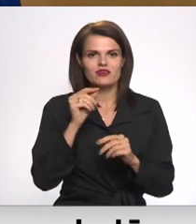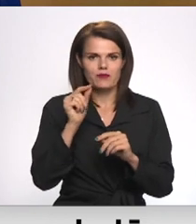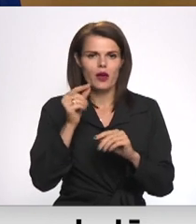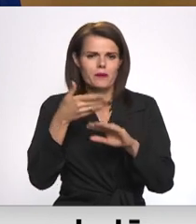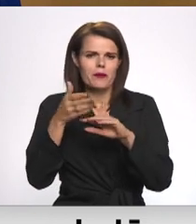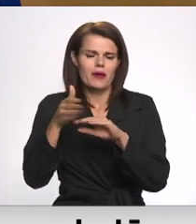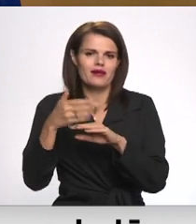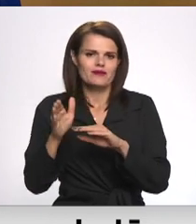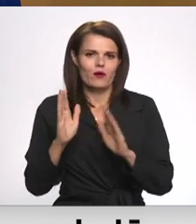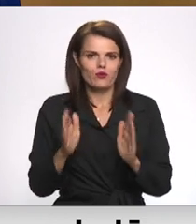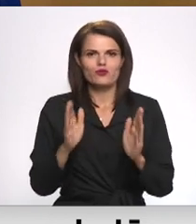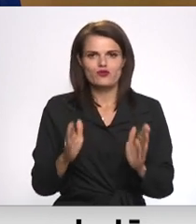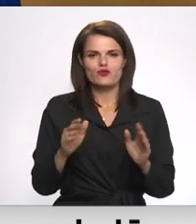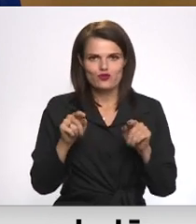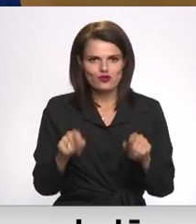kā,